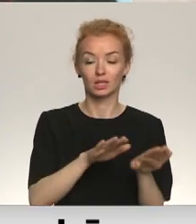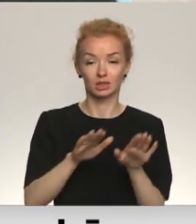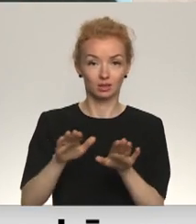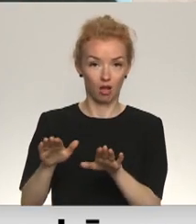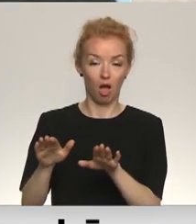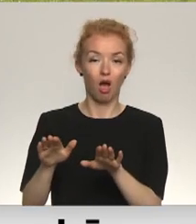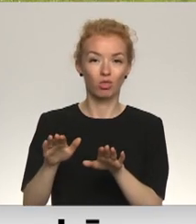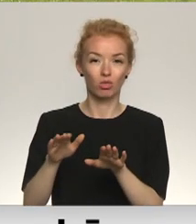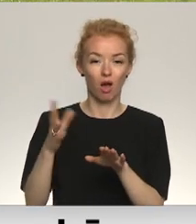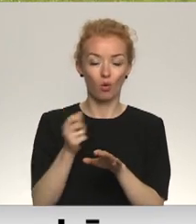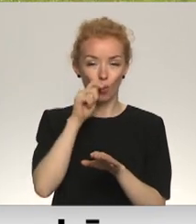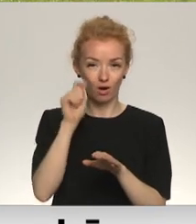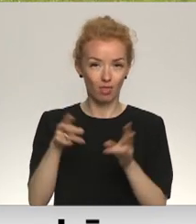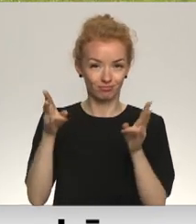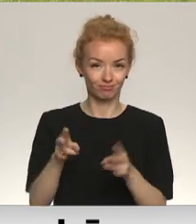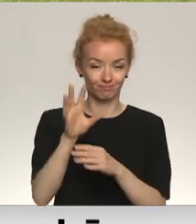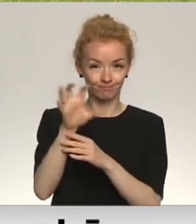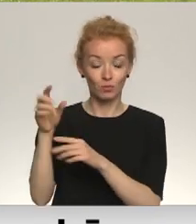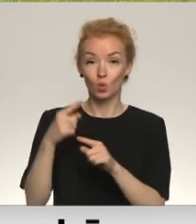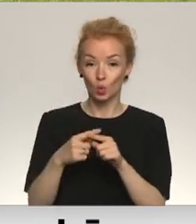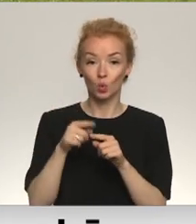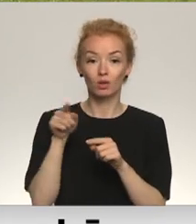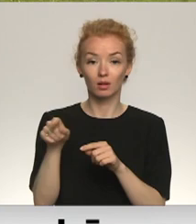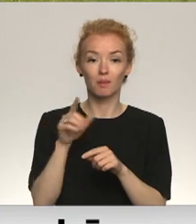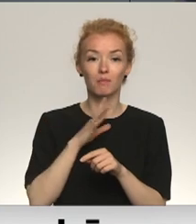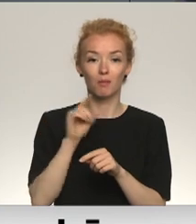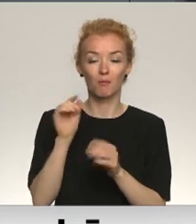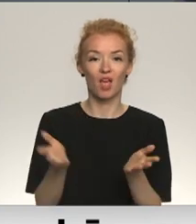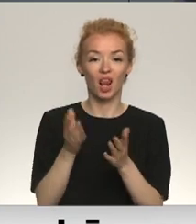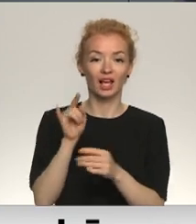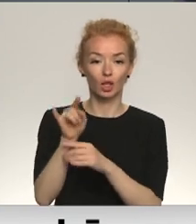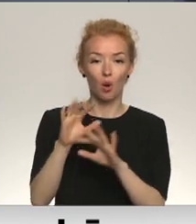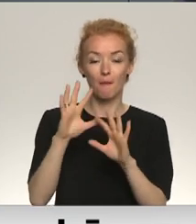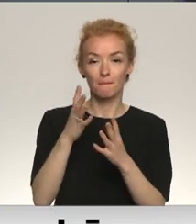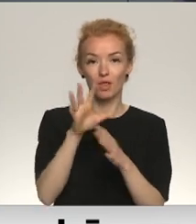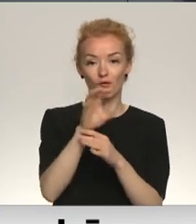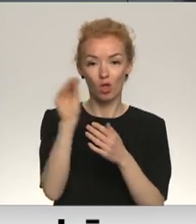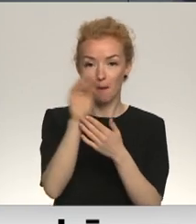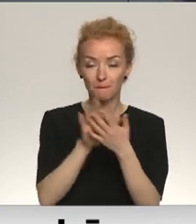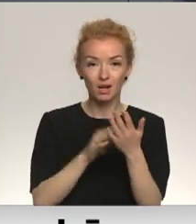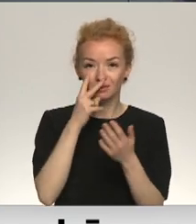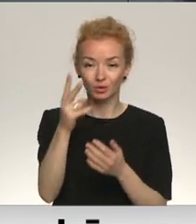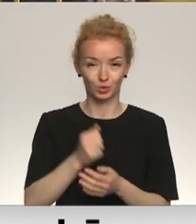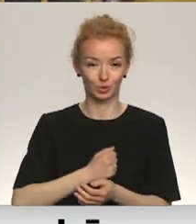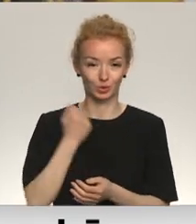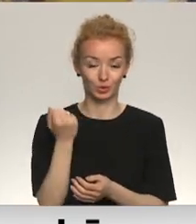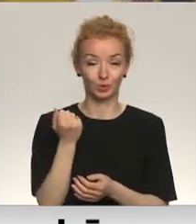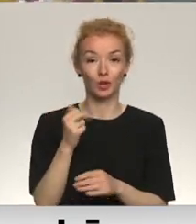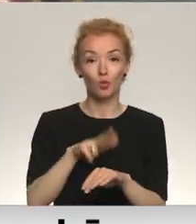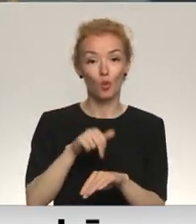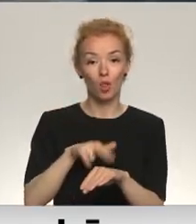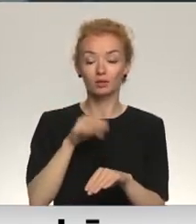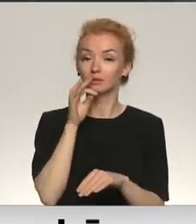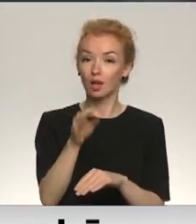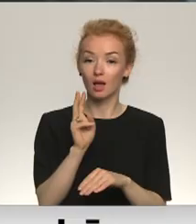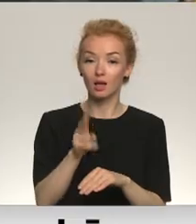kara Ukrainā. Līdz ar to apmeklētājiem stendus bija vieglāk ignorēt, savukārt bilžu aprakstu izlasīt nebija iespējams. Policija atbild,